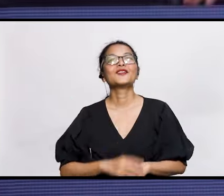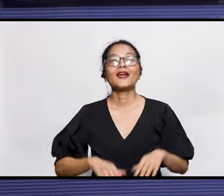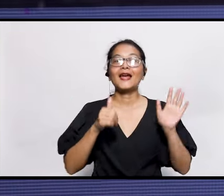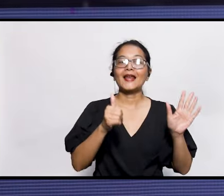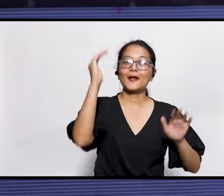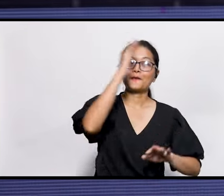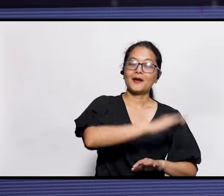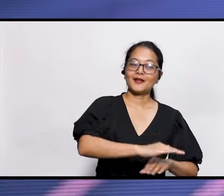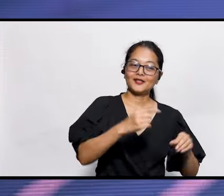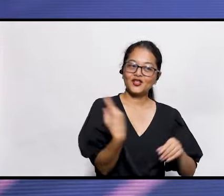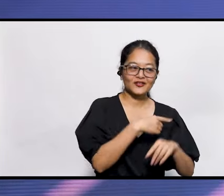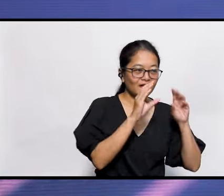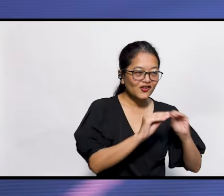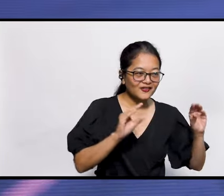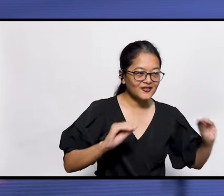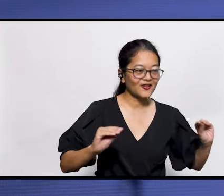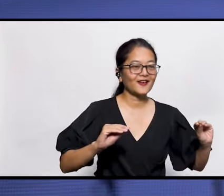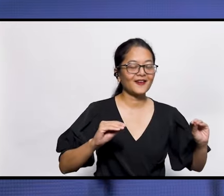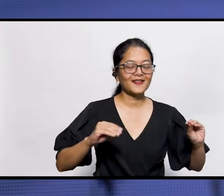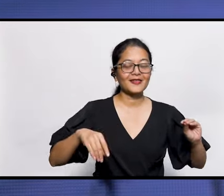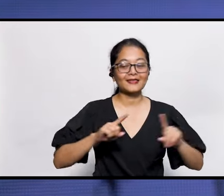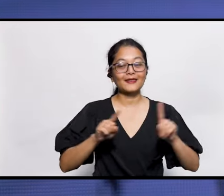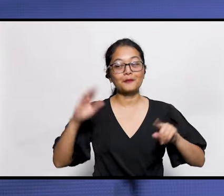hari This is Sabat Day untuk kita semuanya